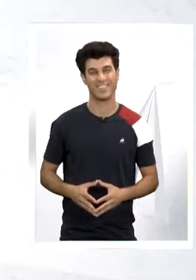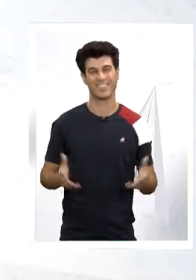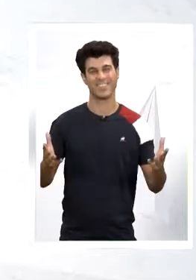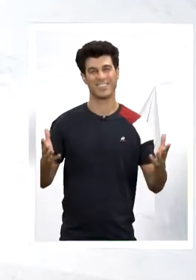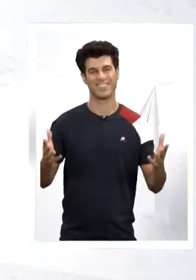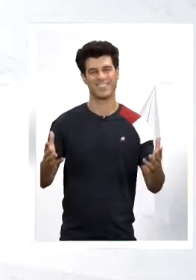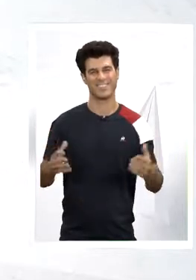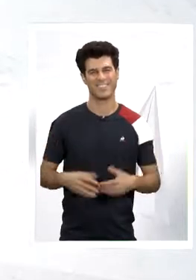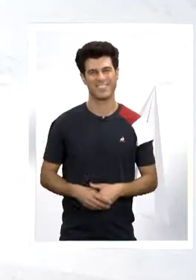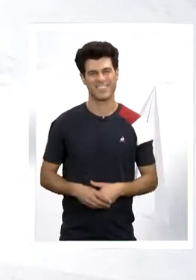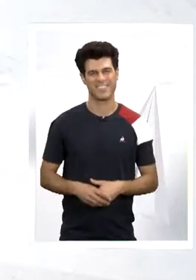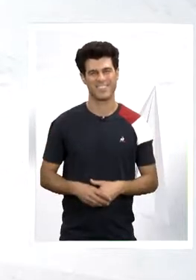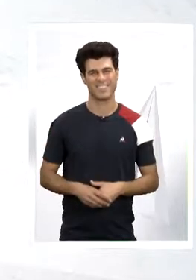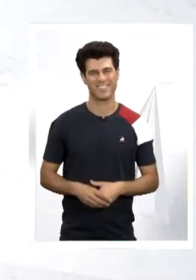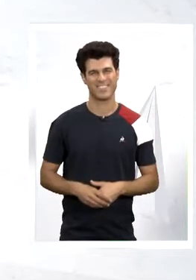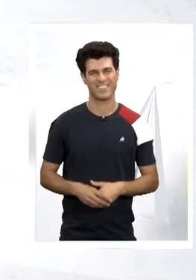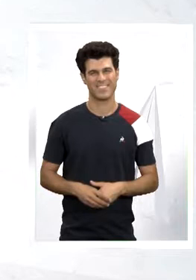עם הנכדות המקסימות,